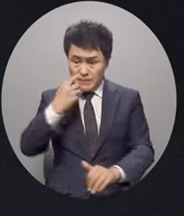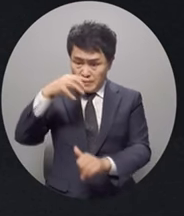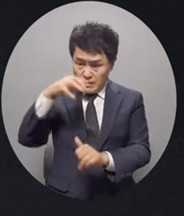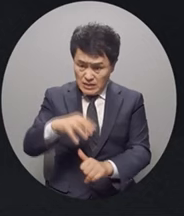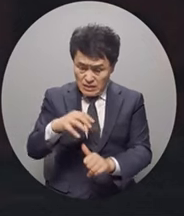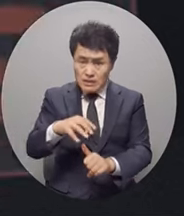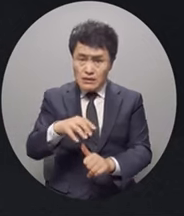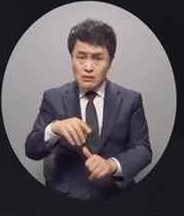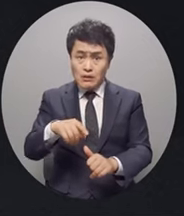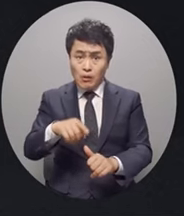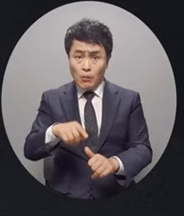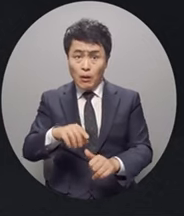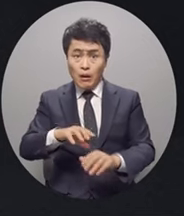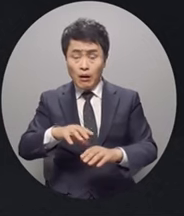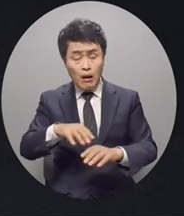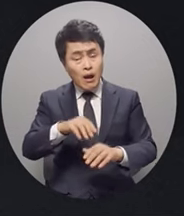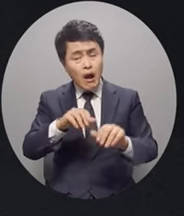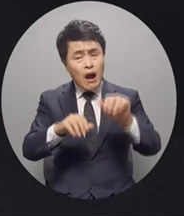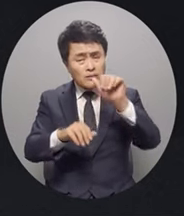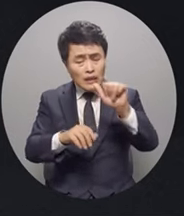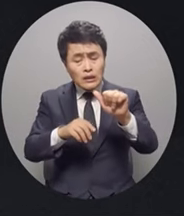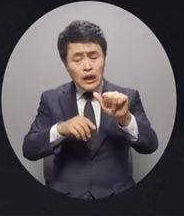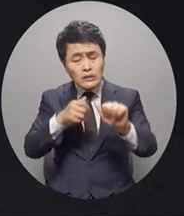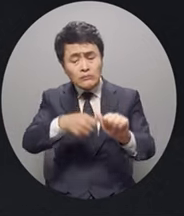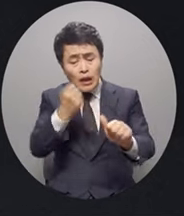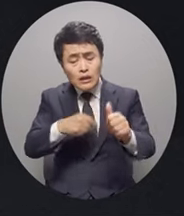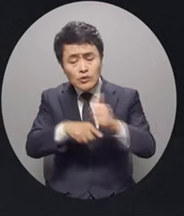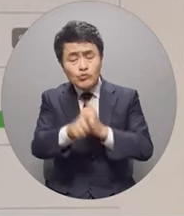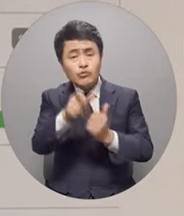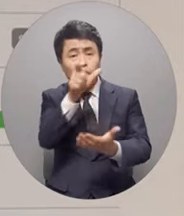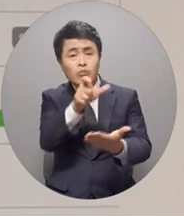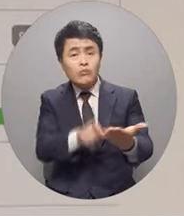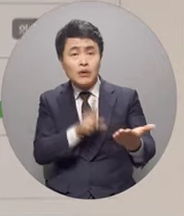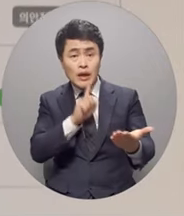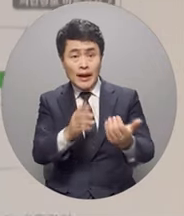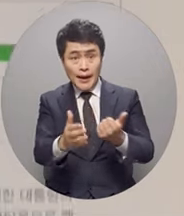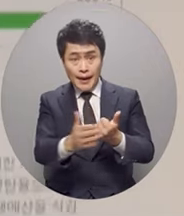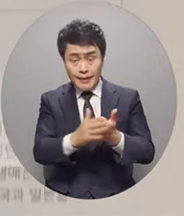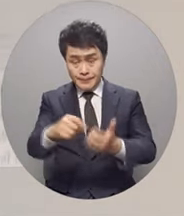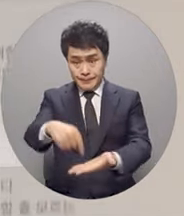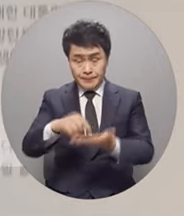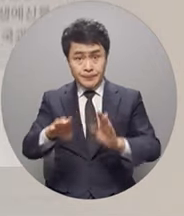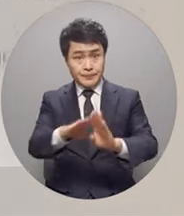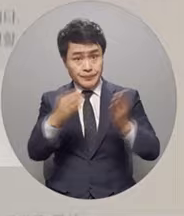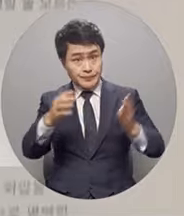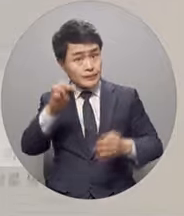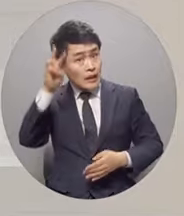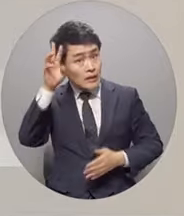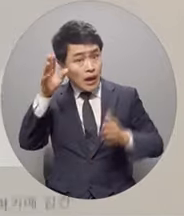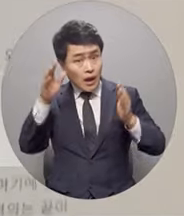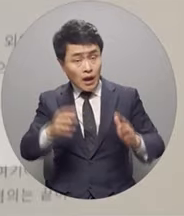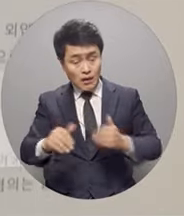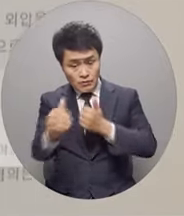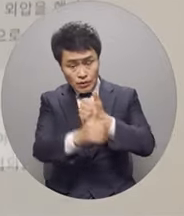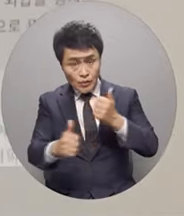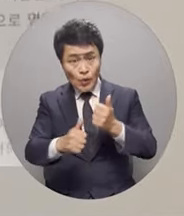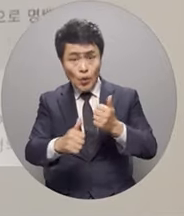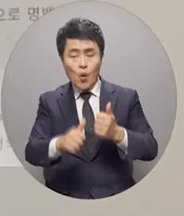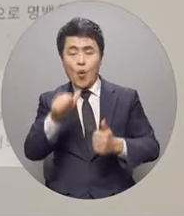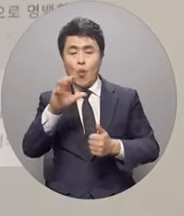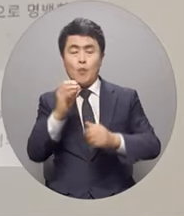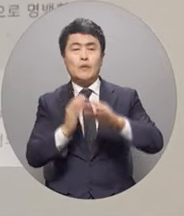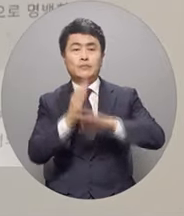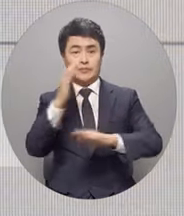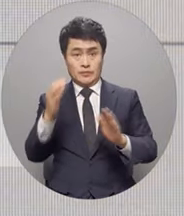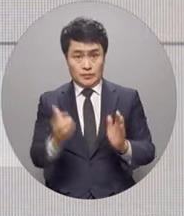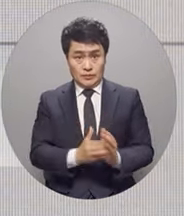해법 강행 등 다섯 가지 탄핵 이유를 내세웠습니다. 청원이 공개된 지 사흘 만에 상임위 회부 기준인 5만 명을